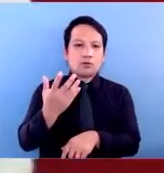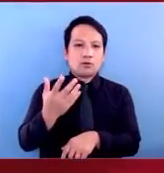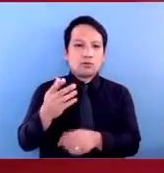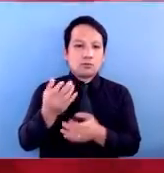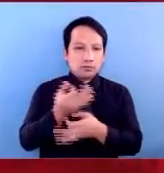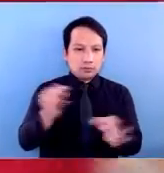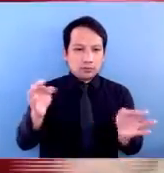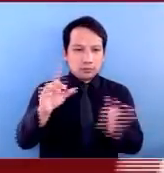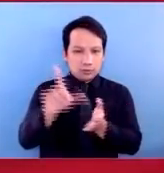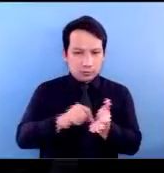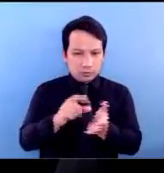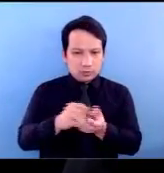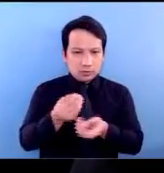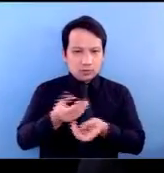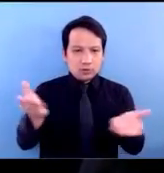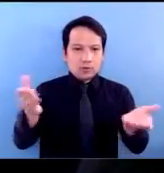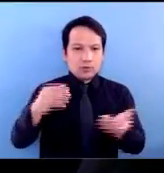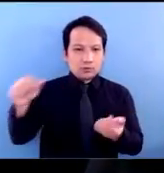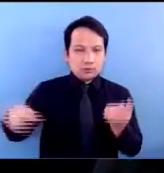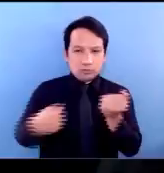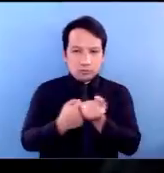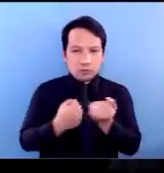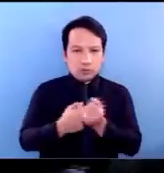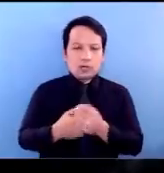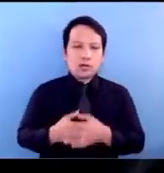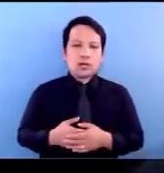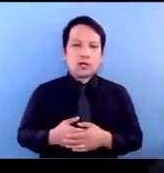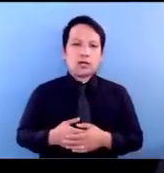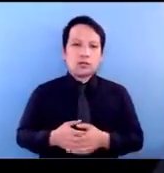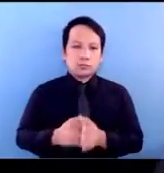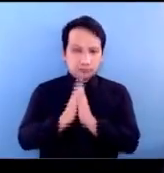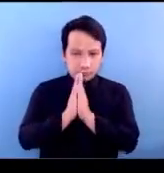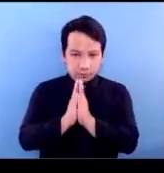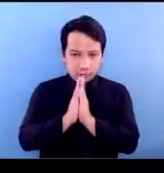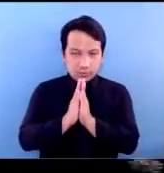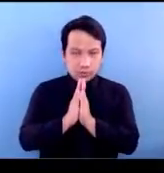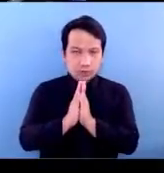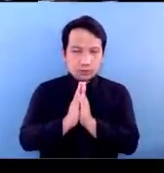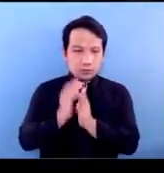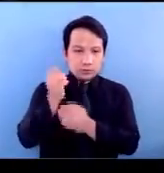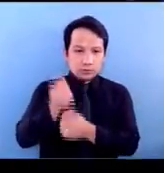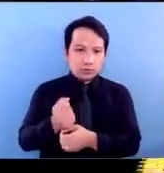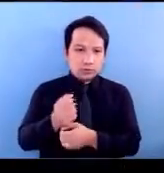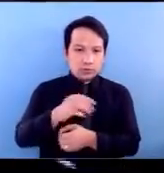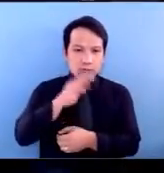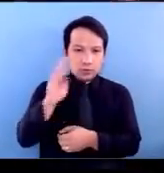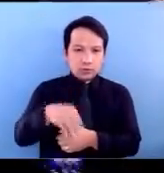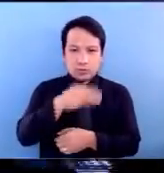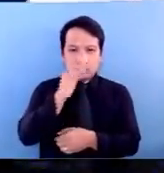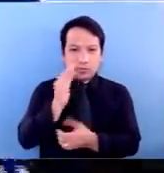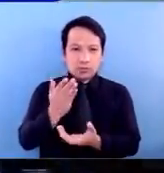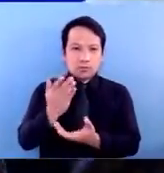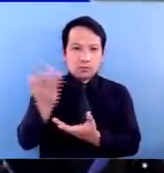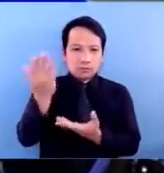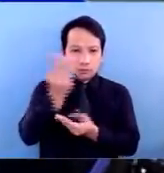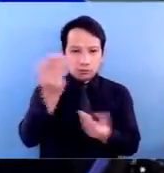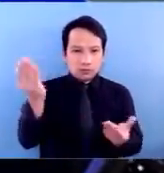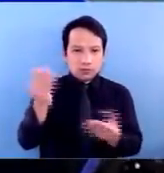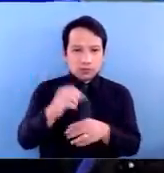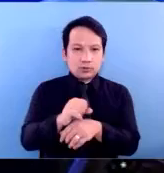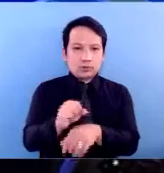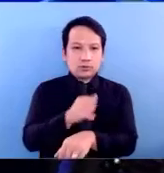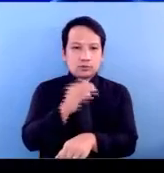ang mga taga-suporta. Sa prayer rally naman, dinaan ni Senator Manny Pacquiao ang panunuyo sa mga taga San Juan City